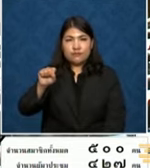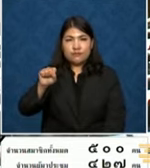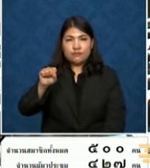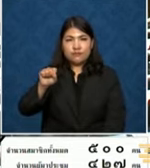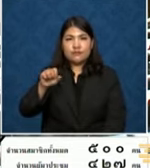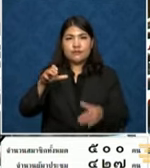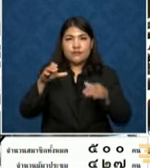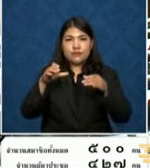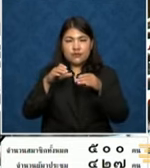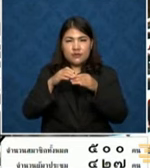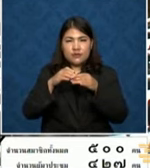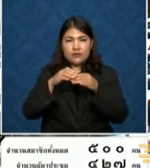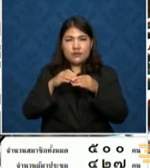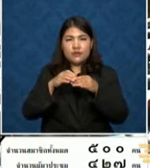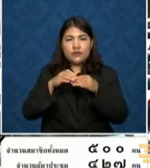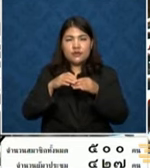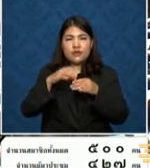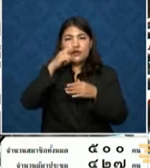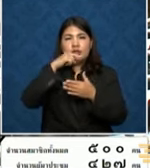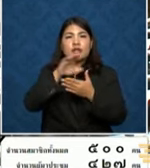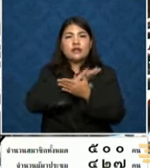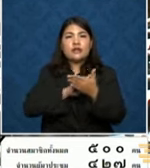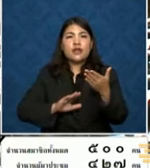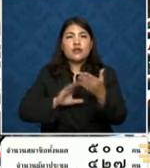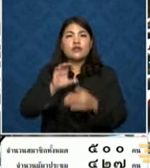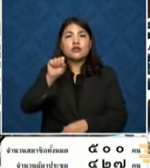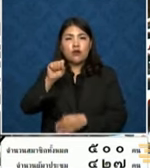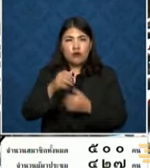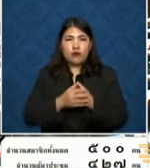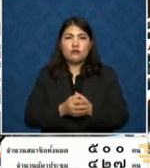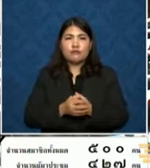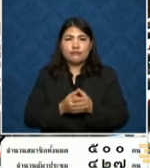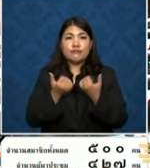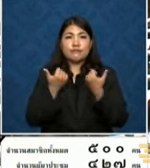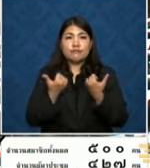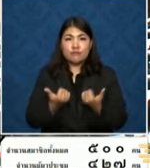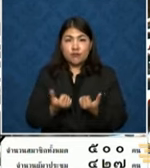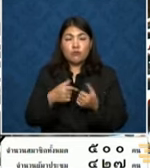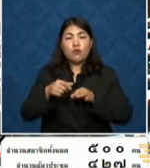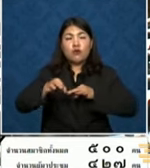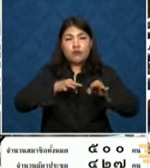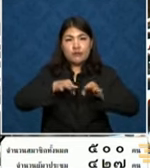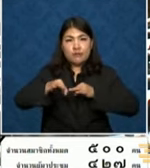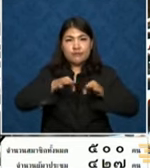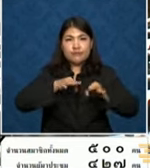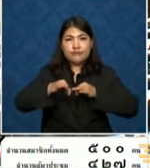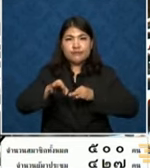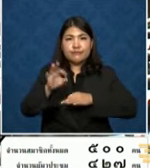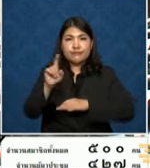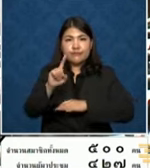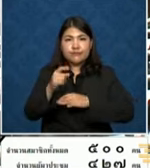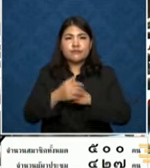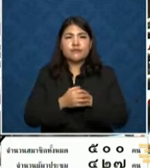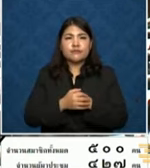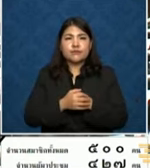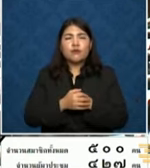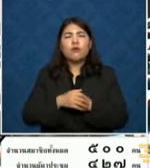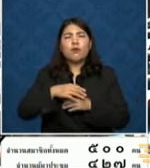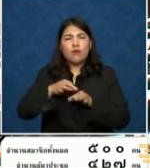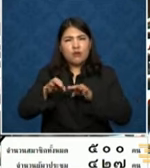อพรรคไทยสร้างไทยครับท่านประธานครับวันนี้ผมขอร่วมอภิปรายไม่ไว้วางใจนะ